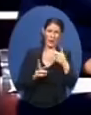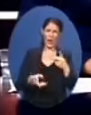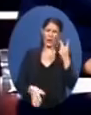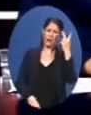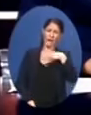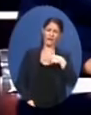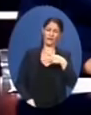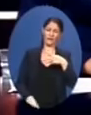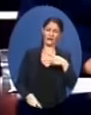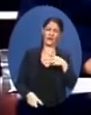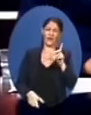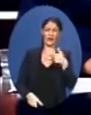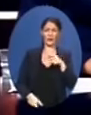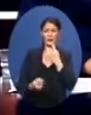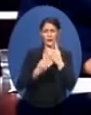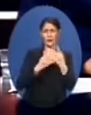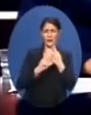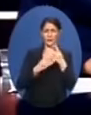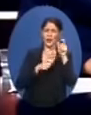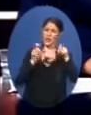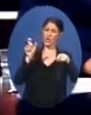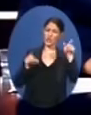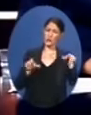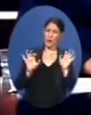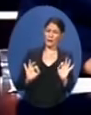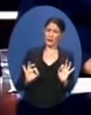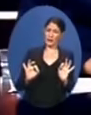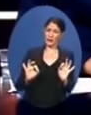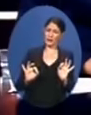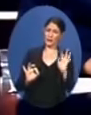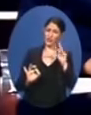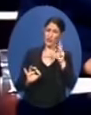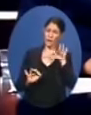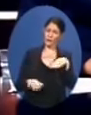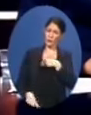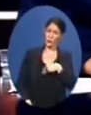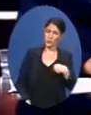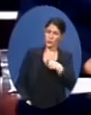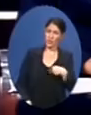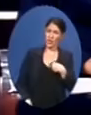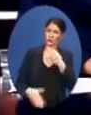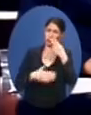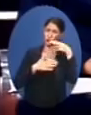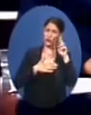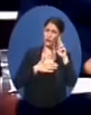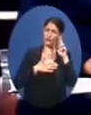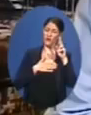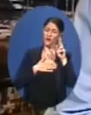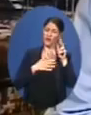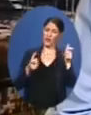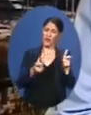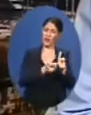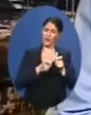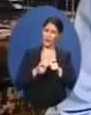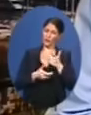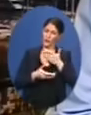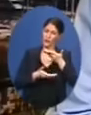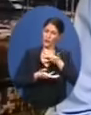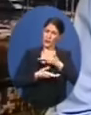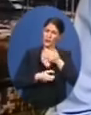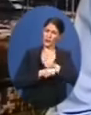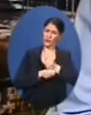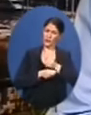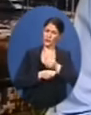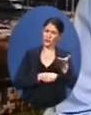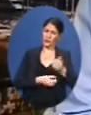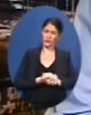במקרו, ואנחנו מדברים על אנשים, וזה המיקרו, ויש גם חוקי מוסר ומחויבות של חברה כלפי אדם. במיקרו,